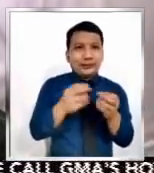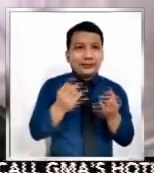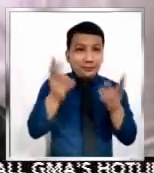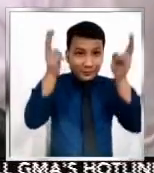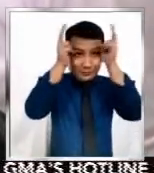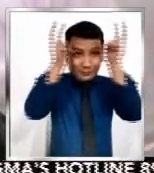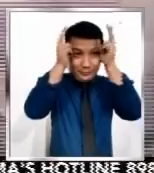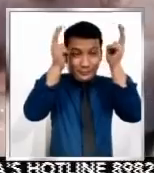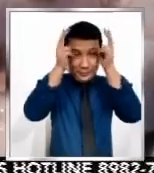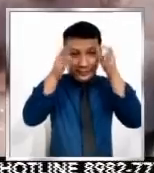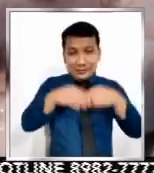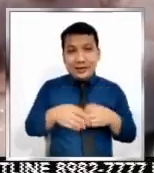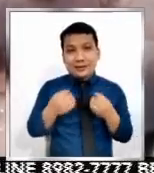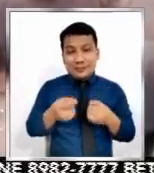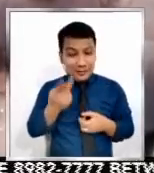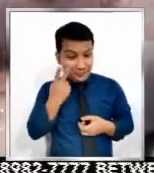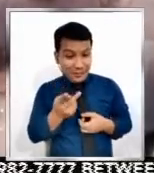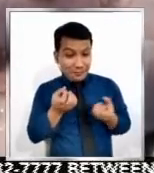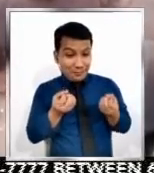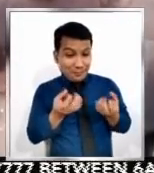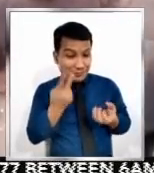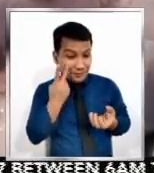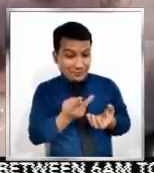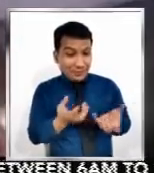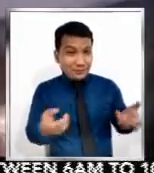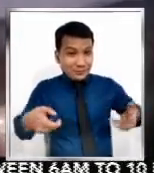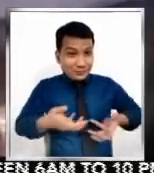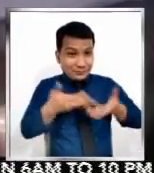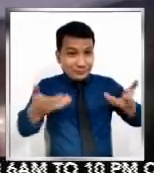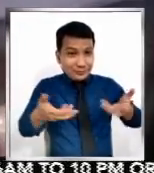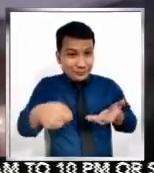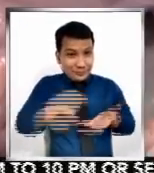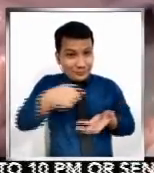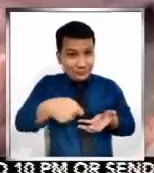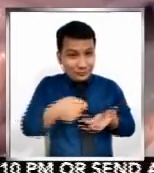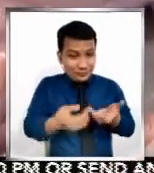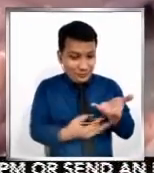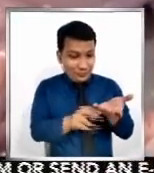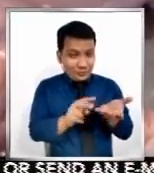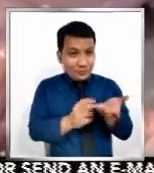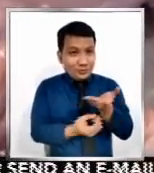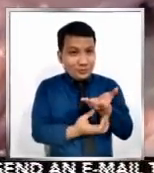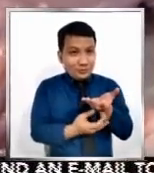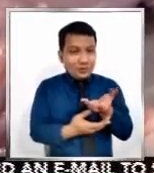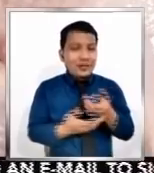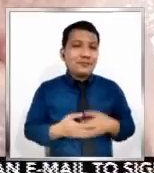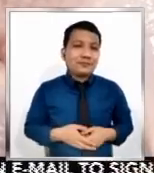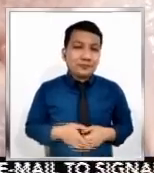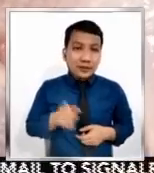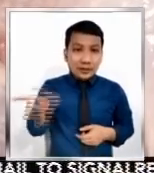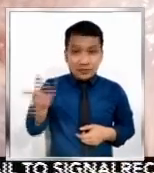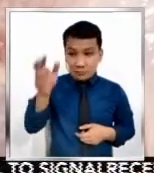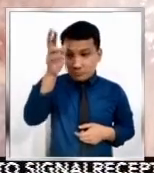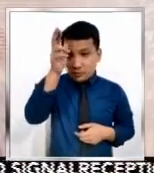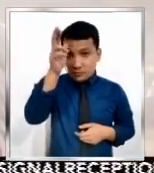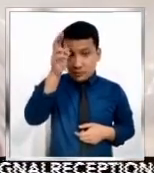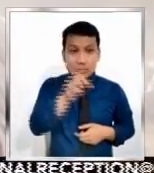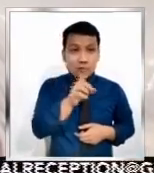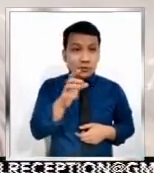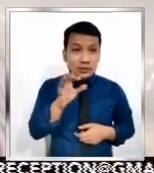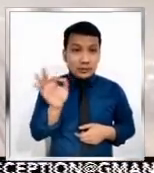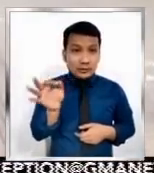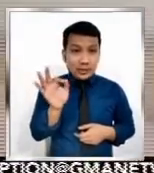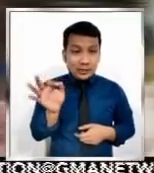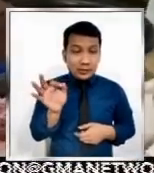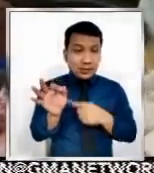parang marami na rin. Ang presyo ng manok mataas pa rin. Nasa 200 pesos ang kilo ng choice cuts, 190 naman ang kada kilo